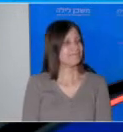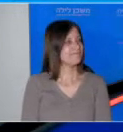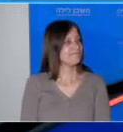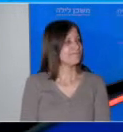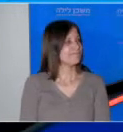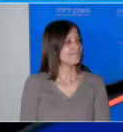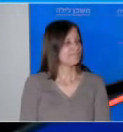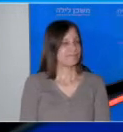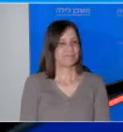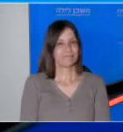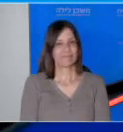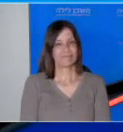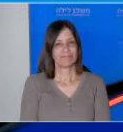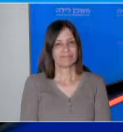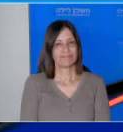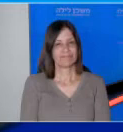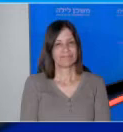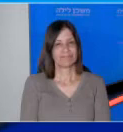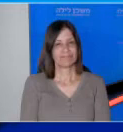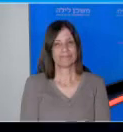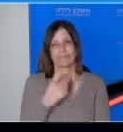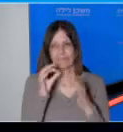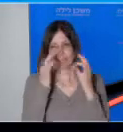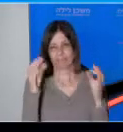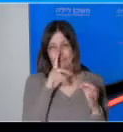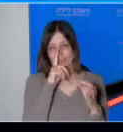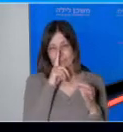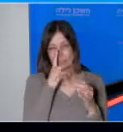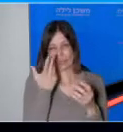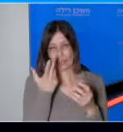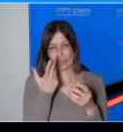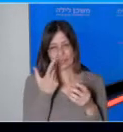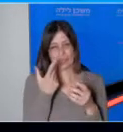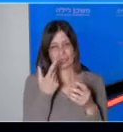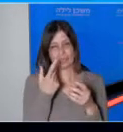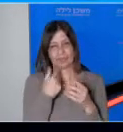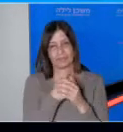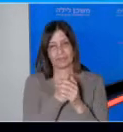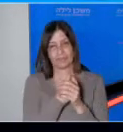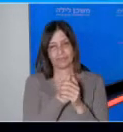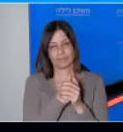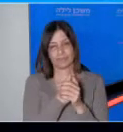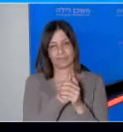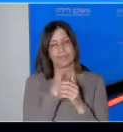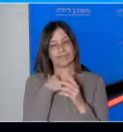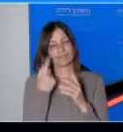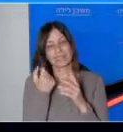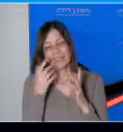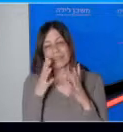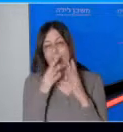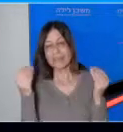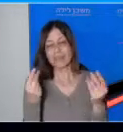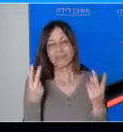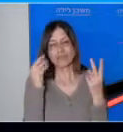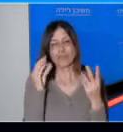תודה. טוב, אז עינב, הרי החל מיום ראשון אנחנו הולכים ככה לאבד קצת ממשמעות התו